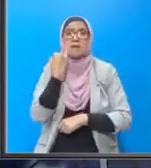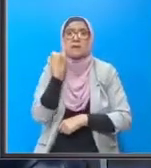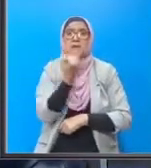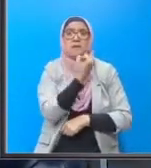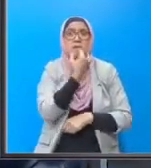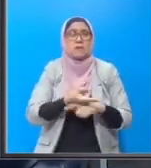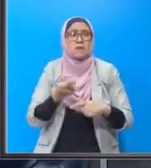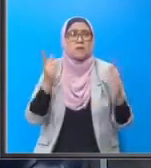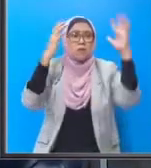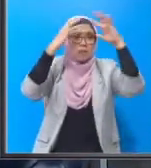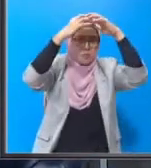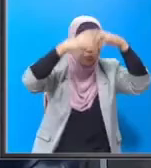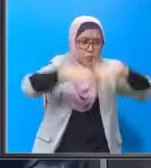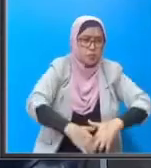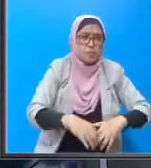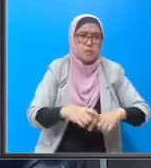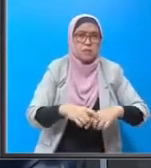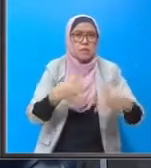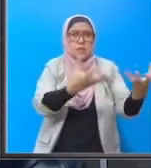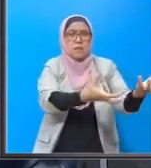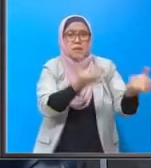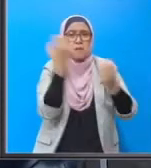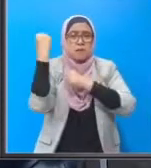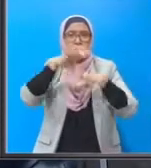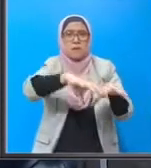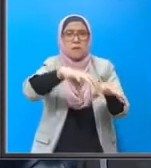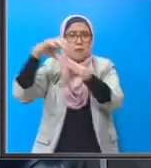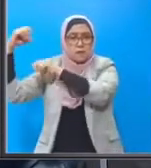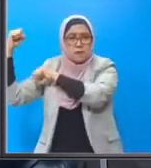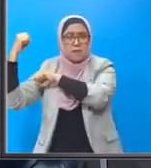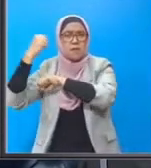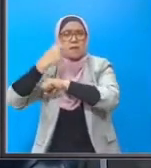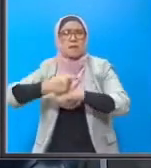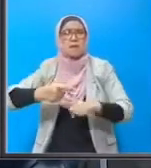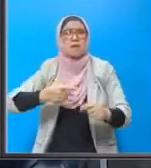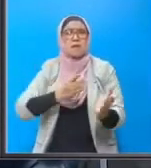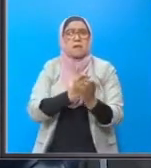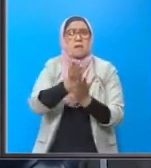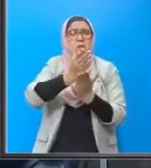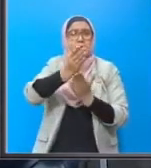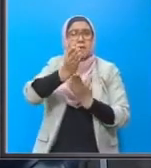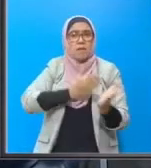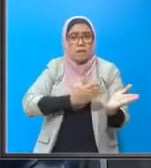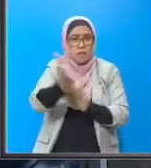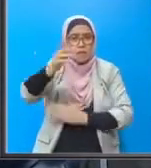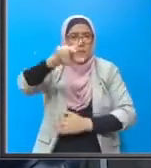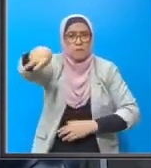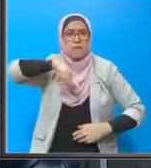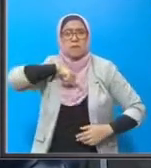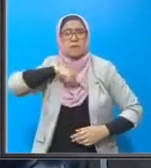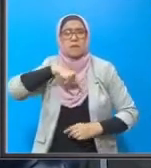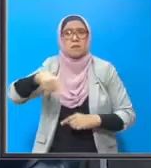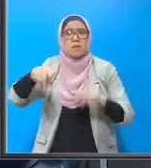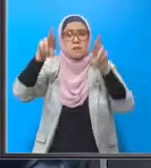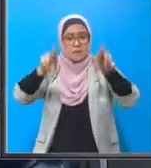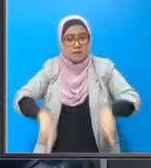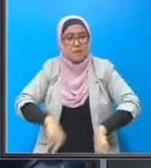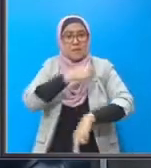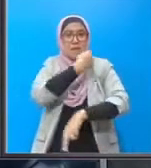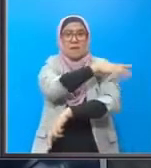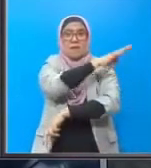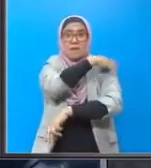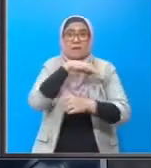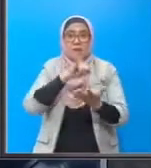hak milik rakyat Palestin ini sebagai teroris sebenarnya mereka adalah teroris begitu juga yang